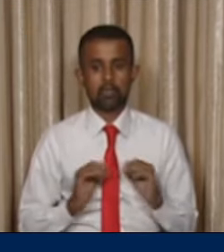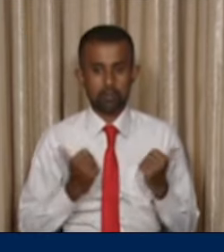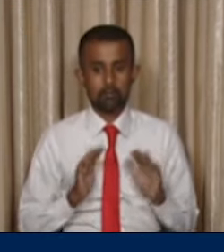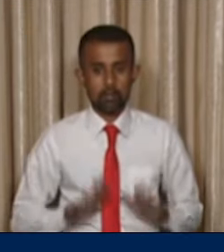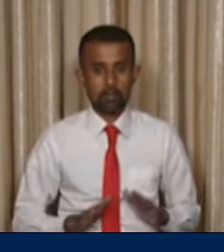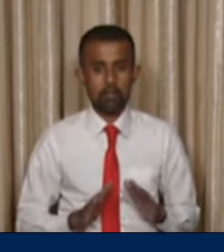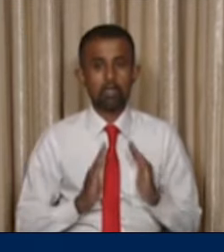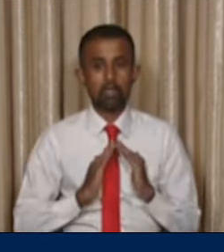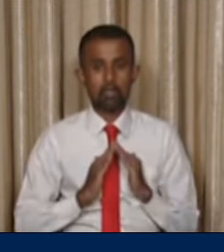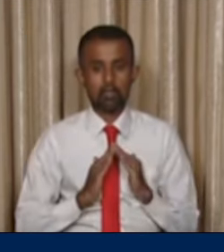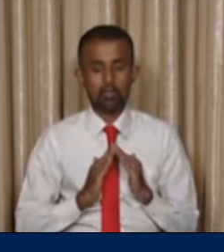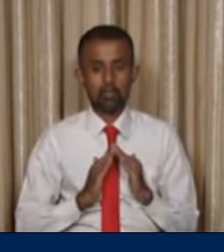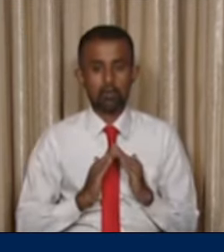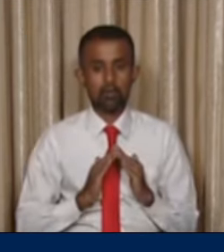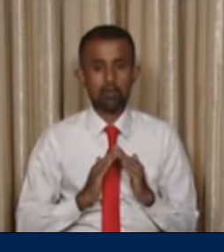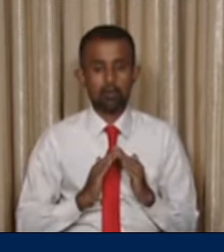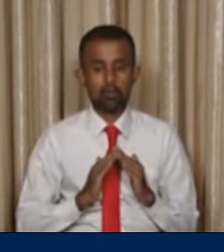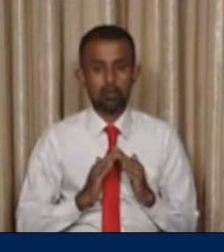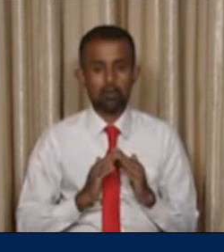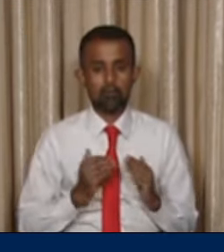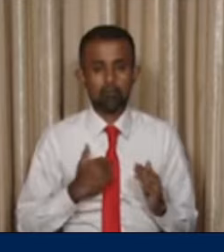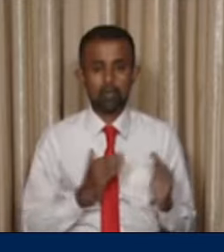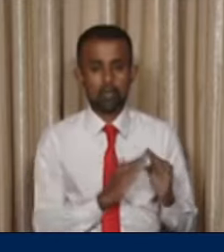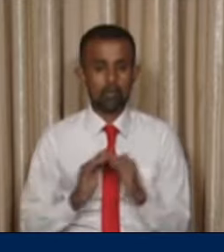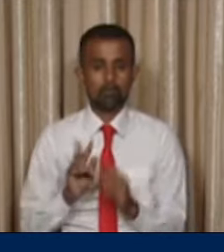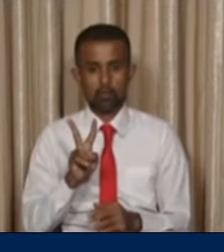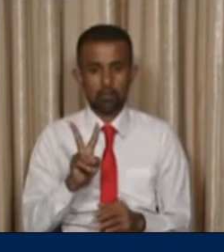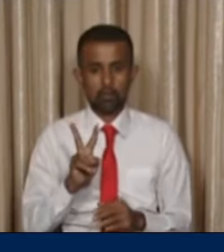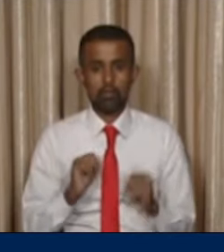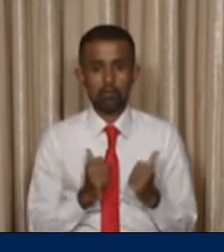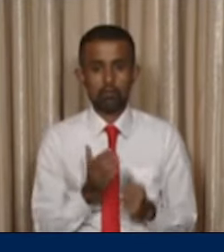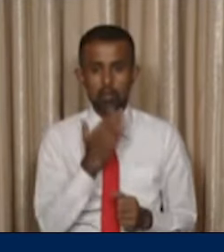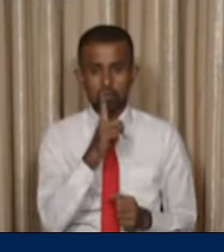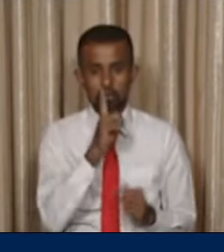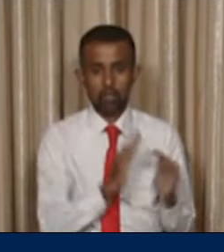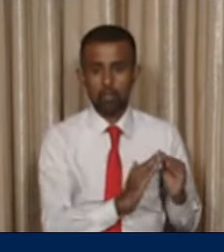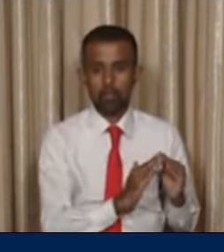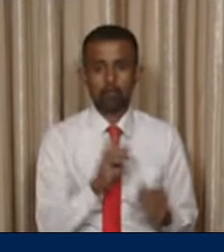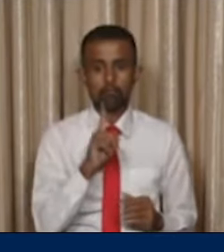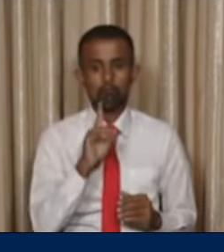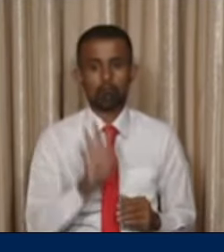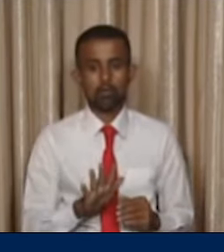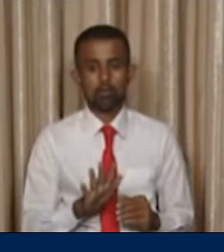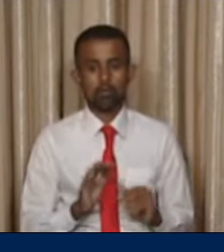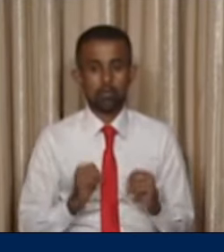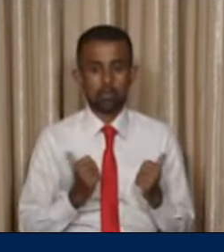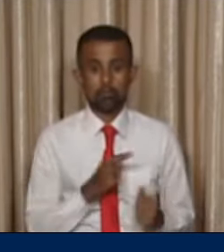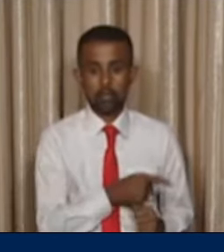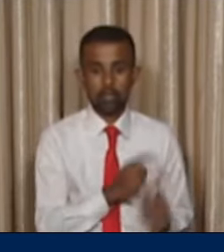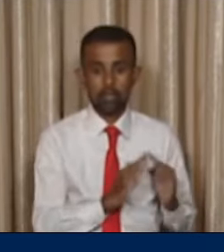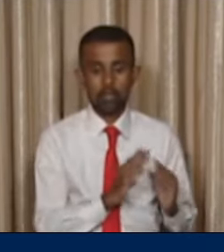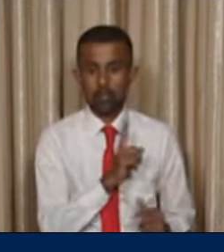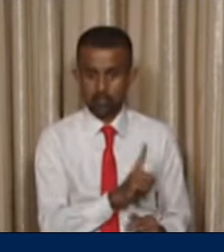වෙන ගෙදර තමයි කියන්නේ ඕන ඔක්යුපයිඩ් හවුස්. ඉතින් මට ගෙවල් දෙකක් තියෙනවා නම් මට ජීවත් වෙන්න පුළුවන් එකගේක විතරයි. ඉතින් ඒ ජීවත් වෙන